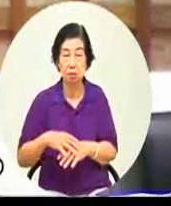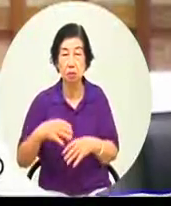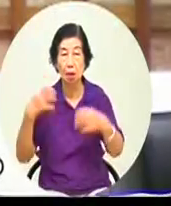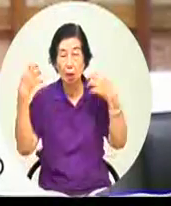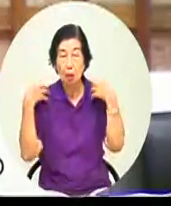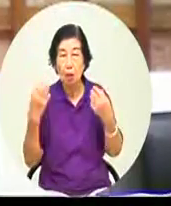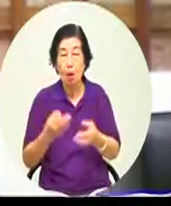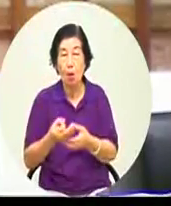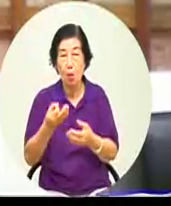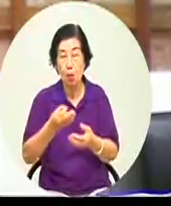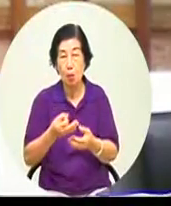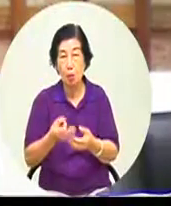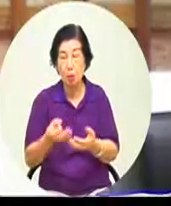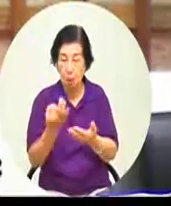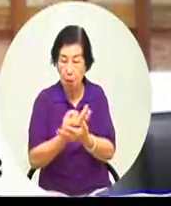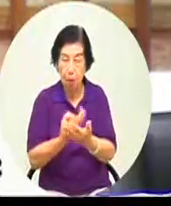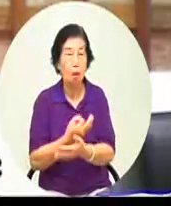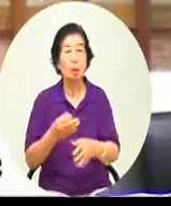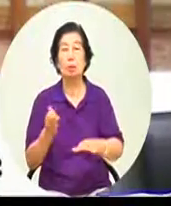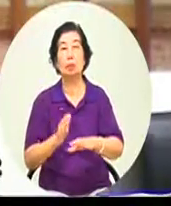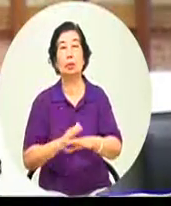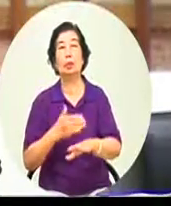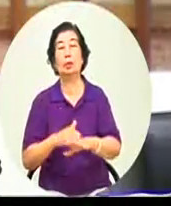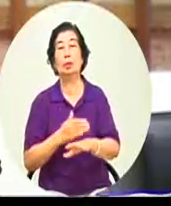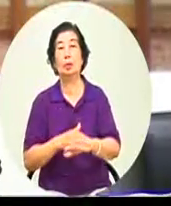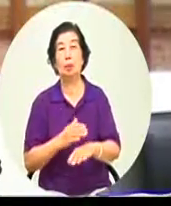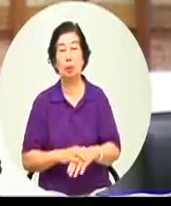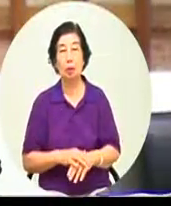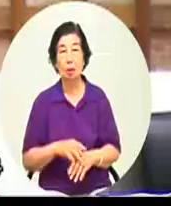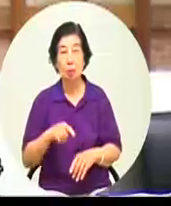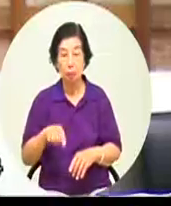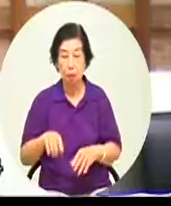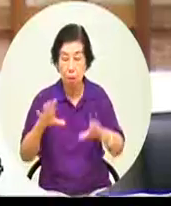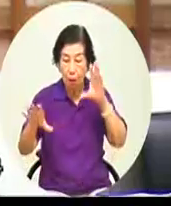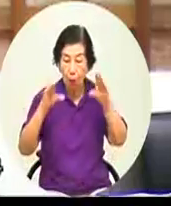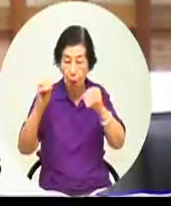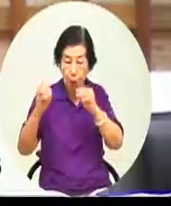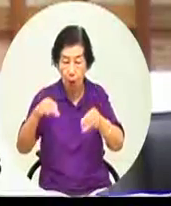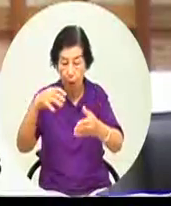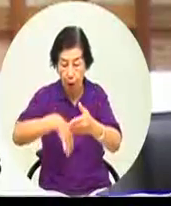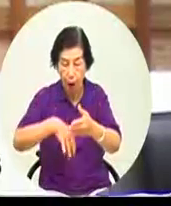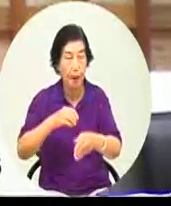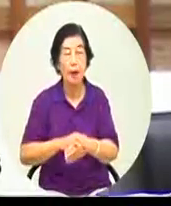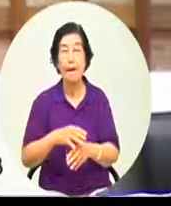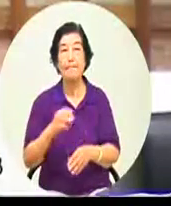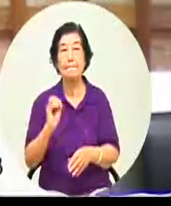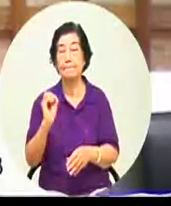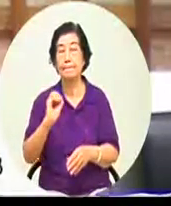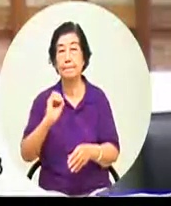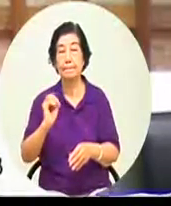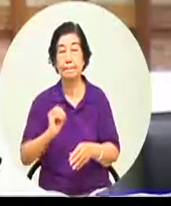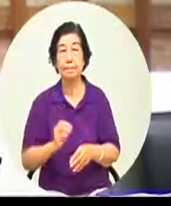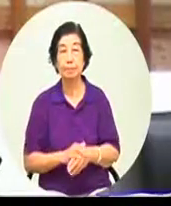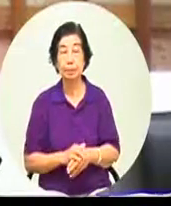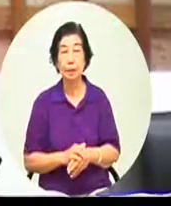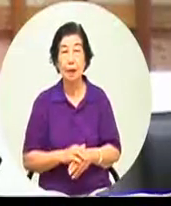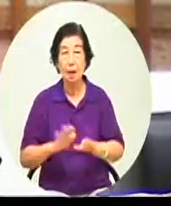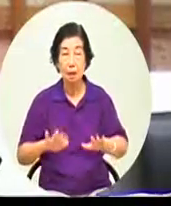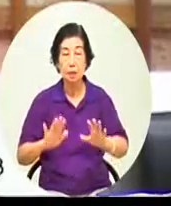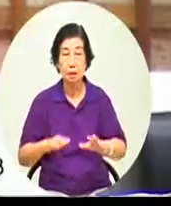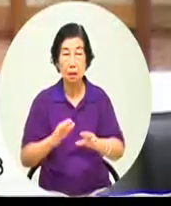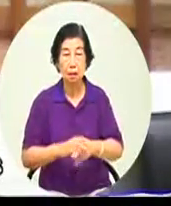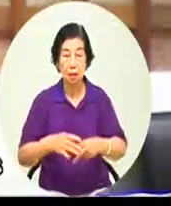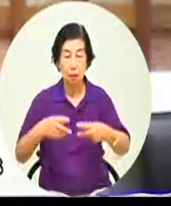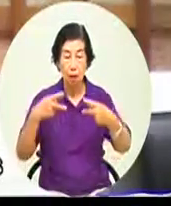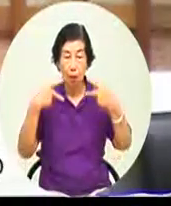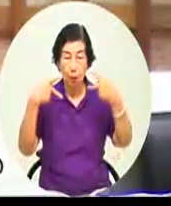并没有陈列在所有的资料里面，我也是说这个部分还是目前来讲是在决议局里面的是一个